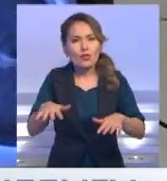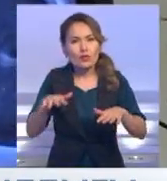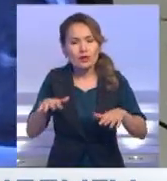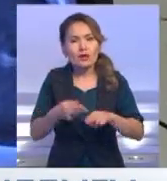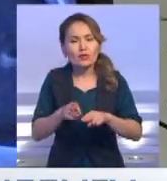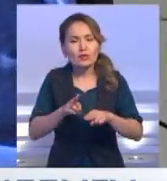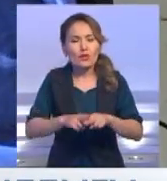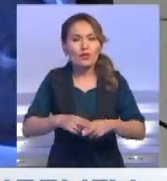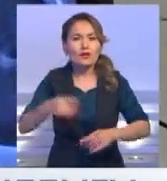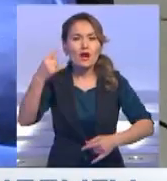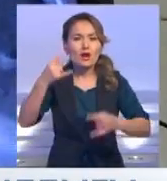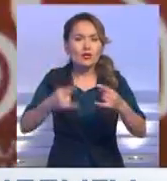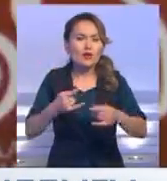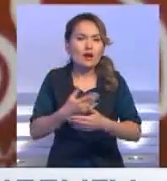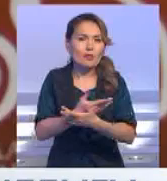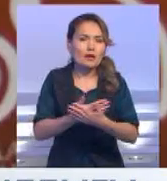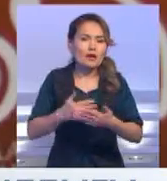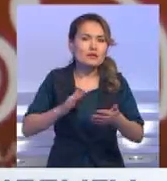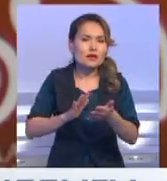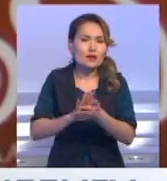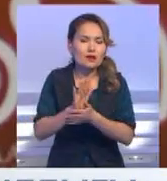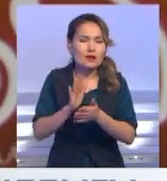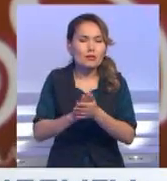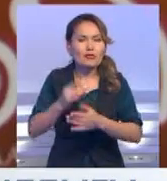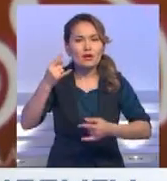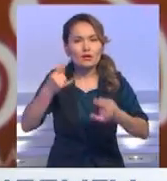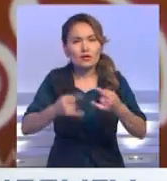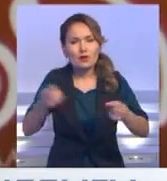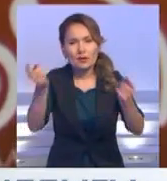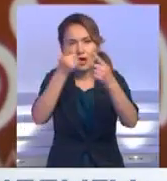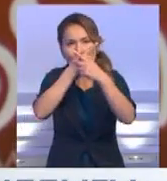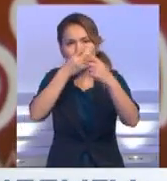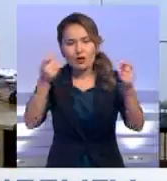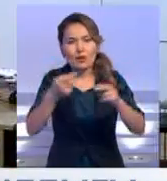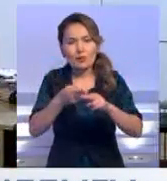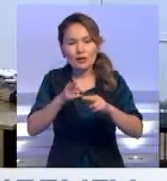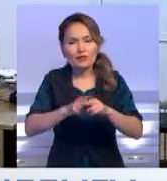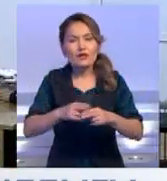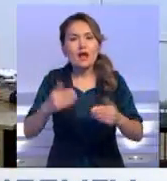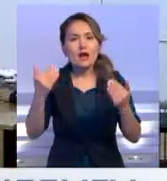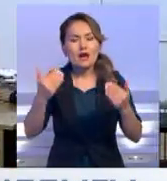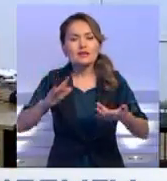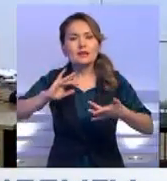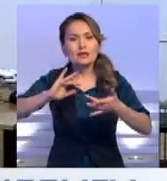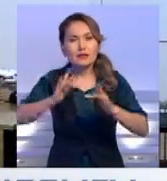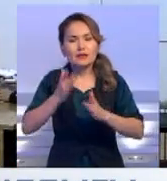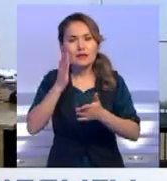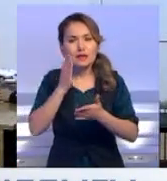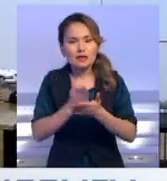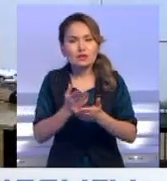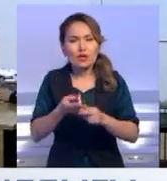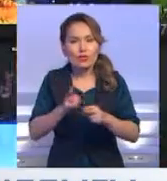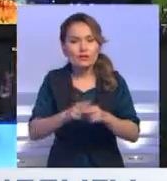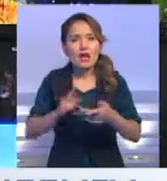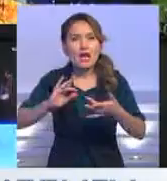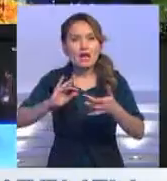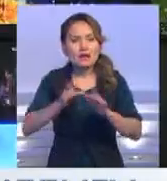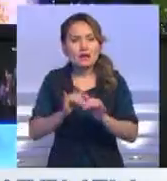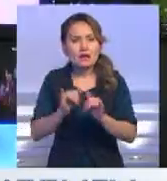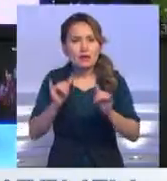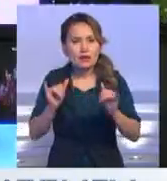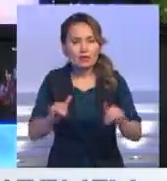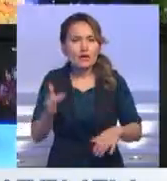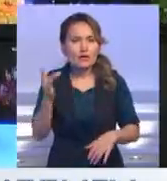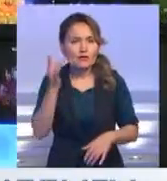ашқан жол салушы ретінде қабылдайды. Қазір ол қызметті ғаламтор көрсетіп жүр. Интернетке шығатын құрылғылар кеңінен тараса да, телевизия